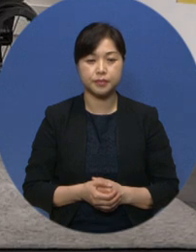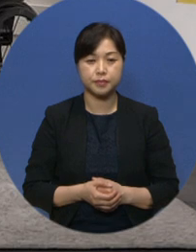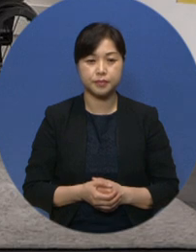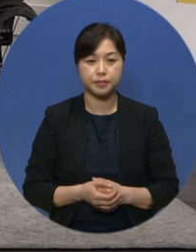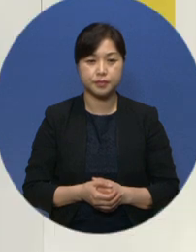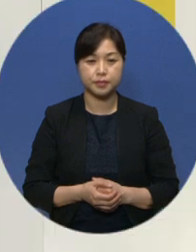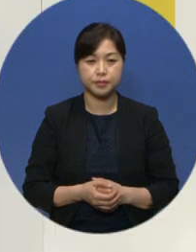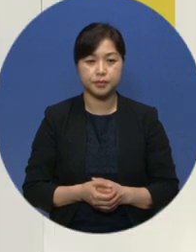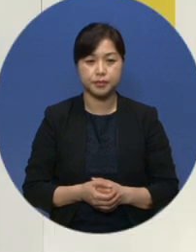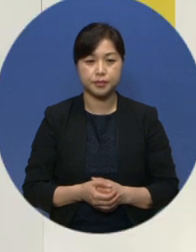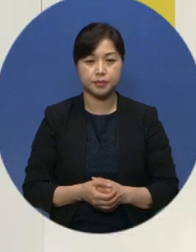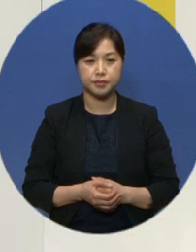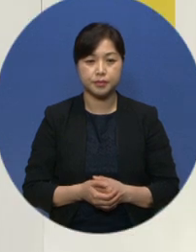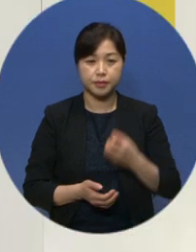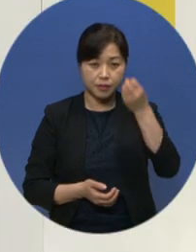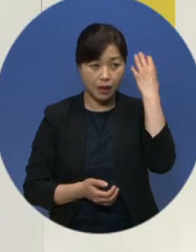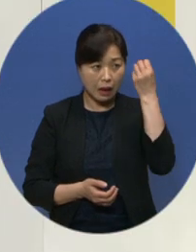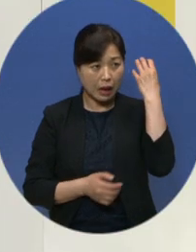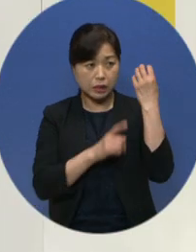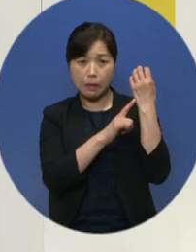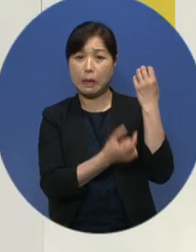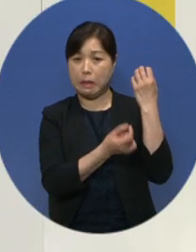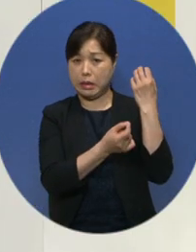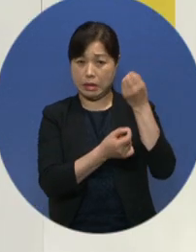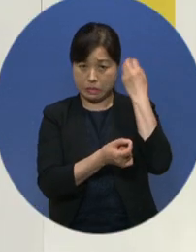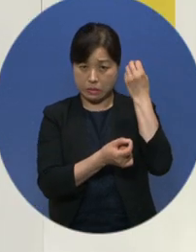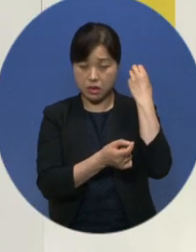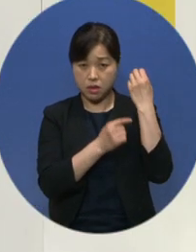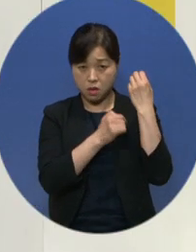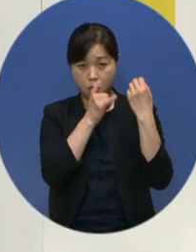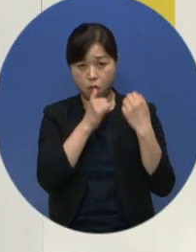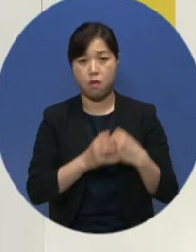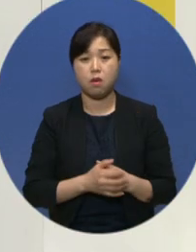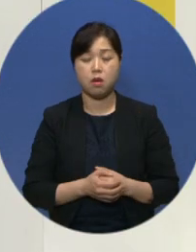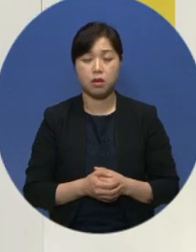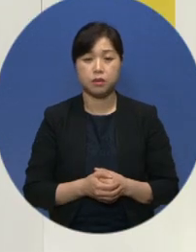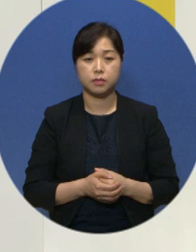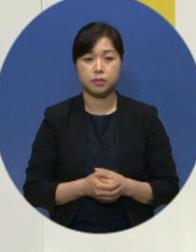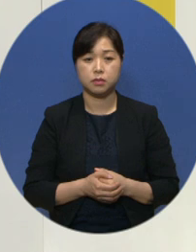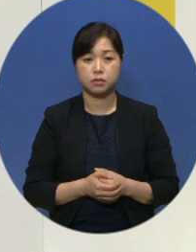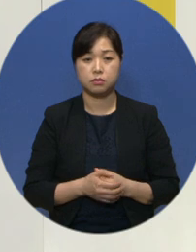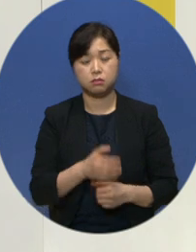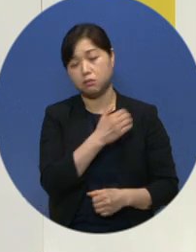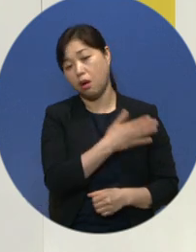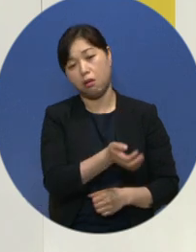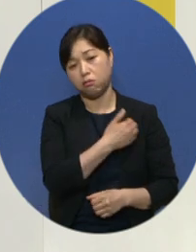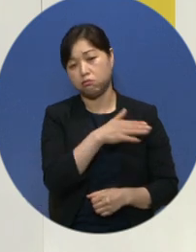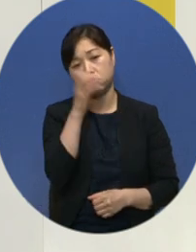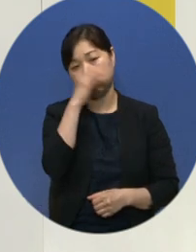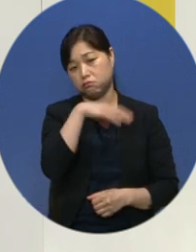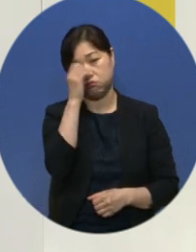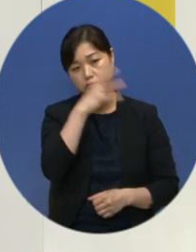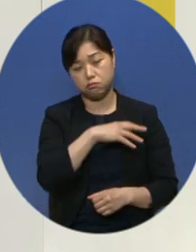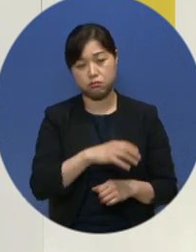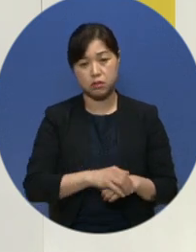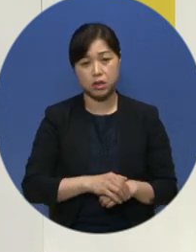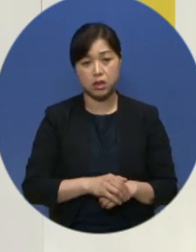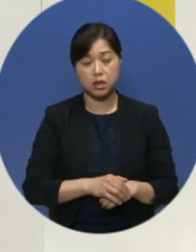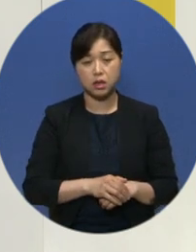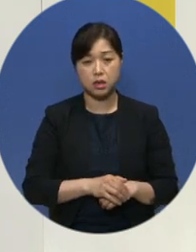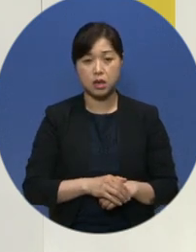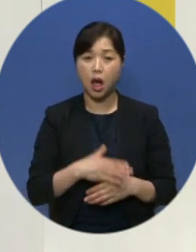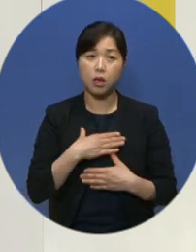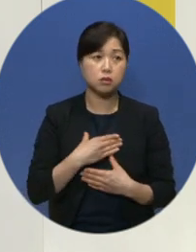그 있는 것을 좀 빨리 잊어버리고 또 어 방심하고 안전불감증이 고